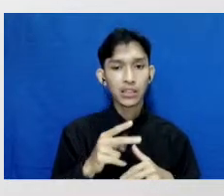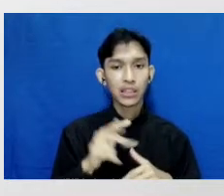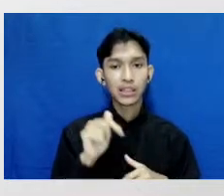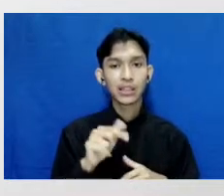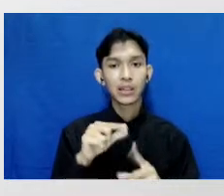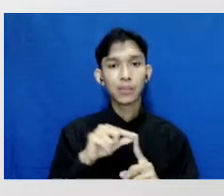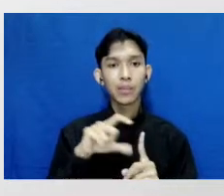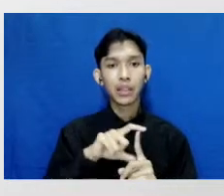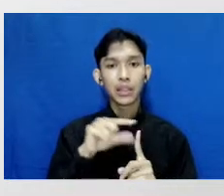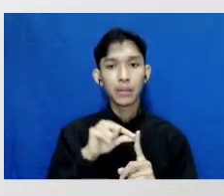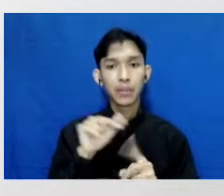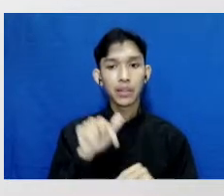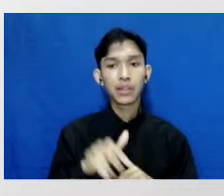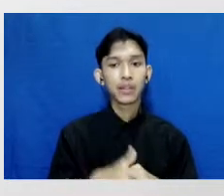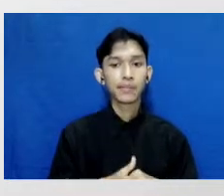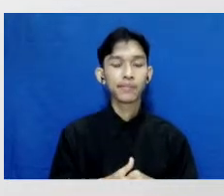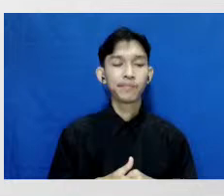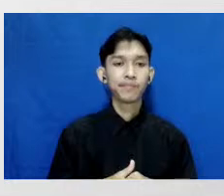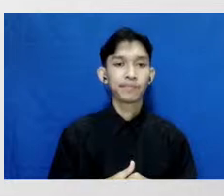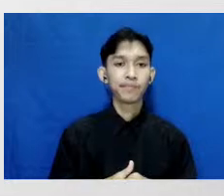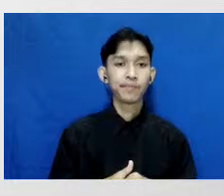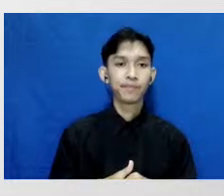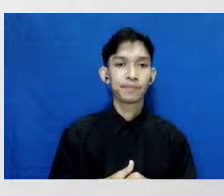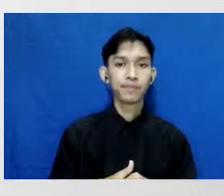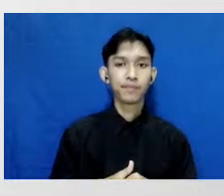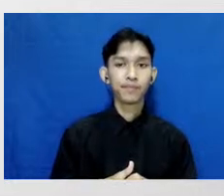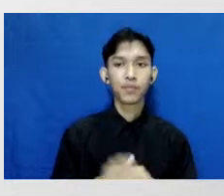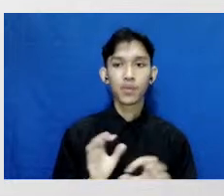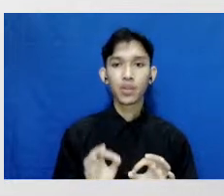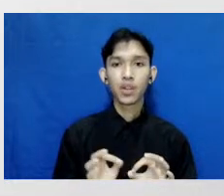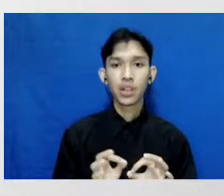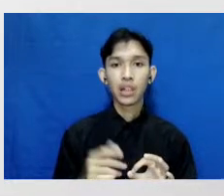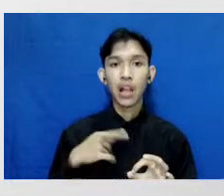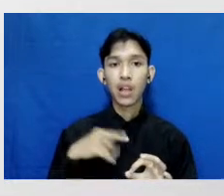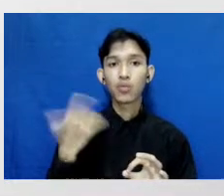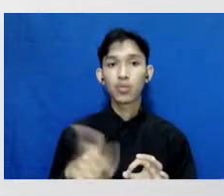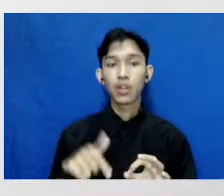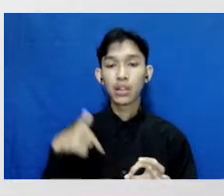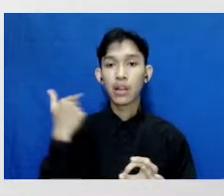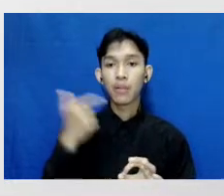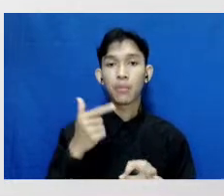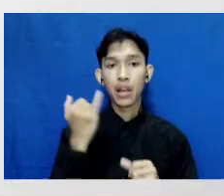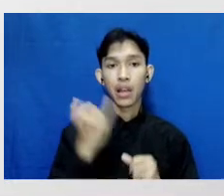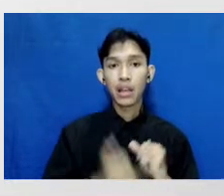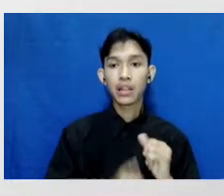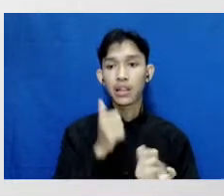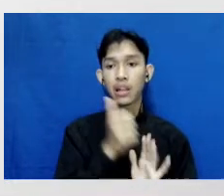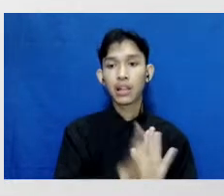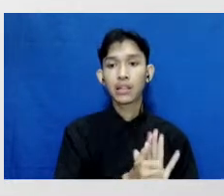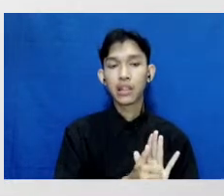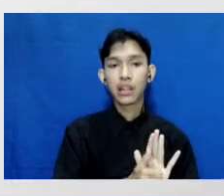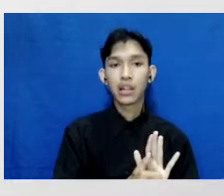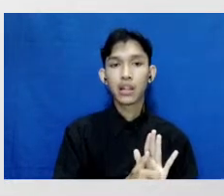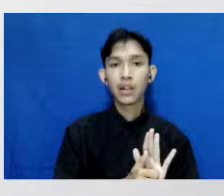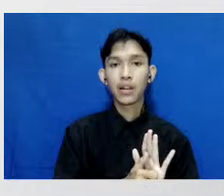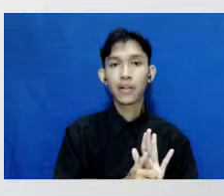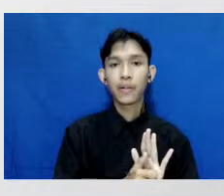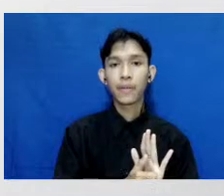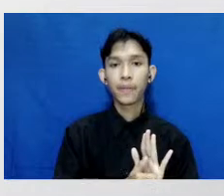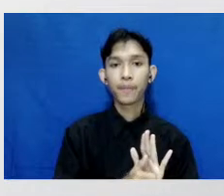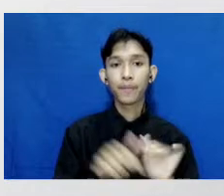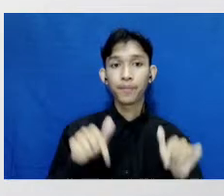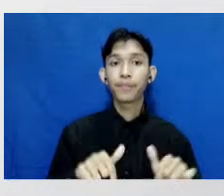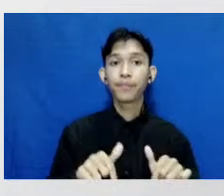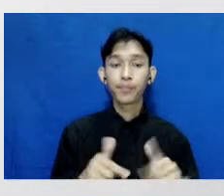PDP ini. Demikian. Baik, Pak Ruby. Kita sudah sampai di ujung acara webinar ini. Mungkin